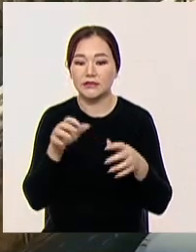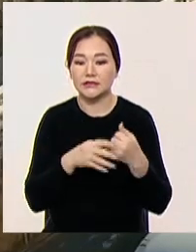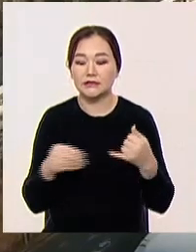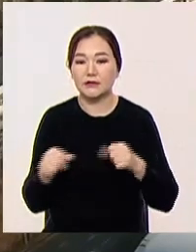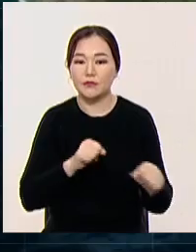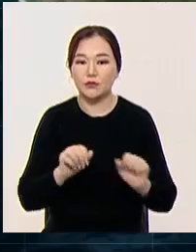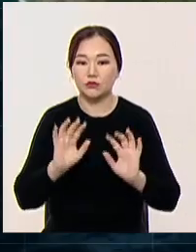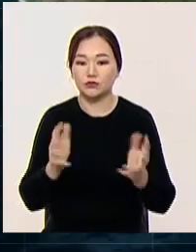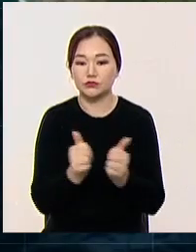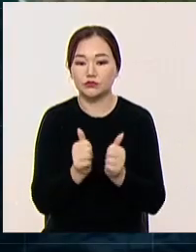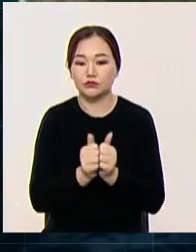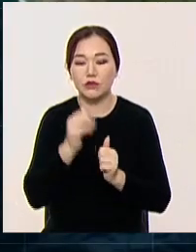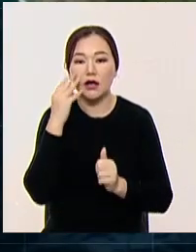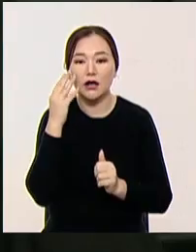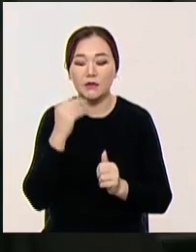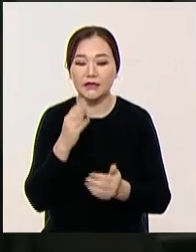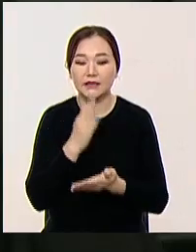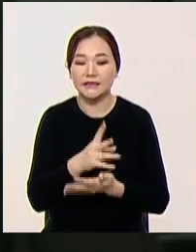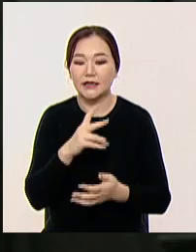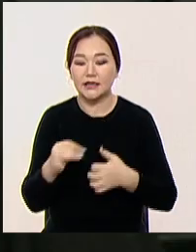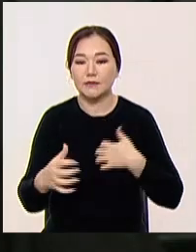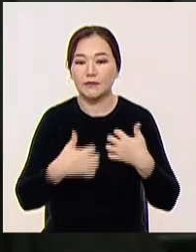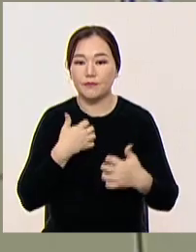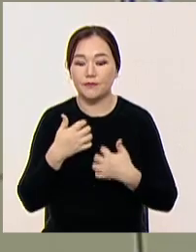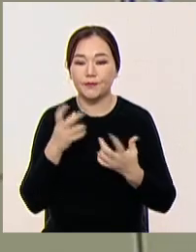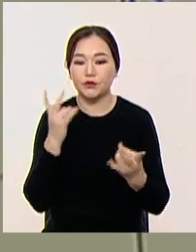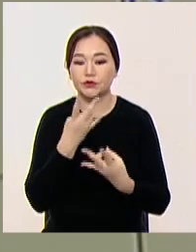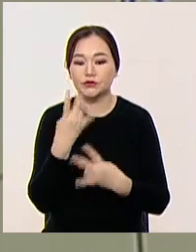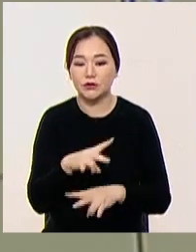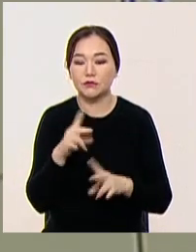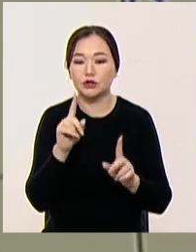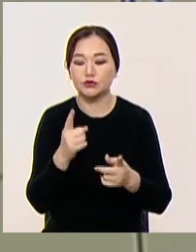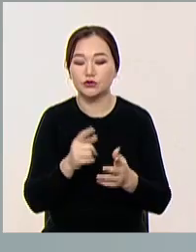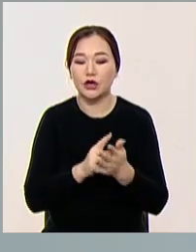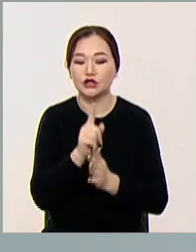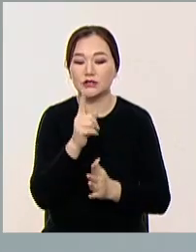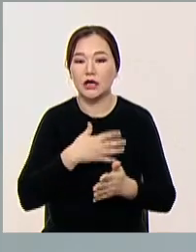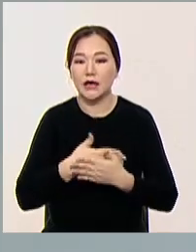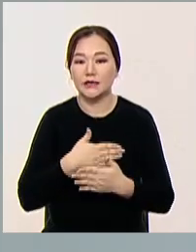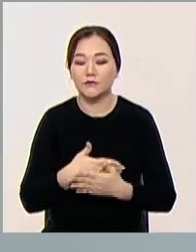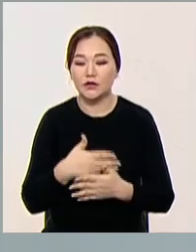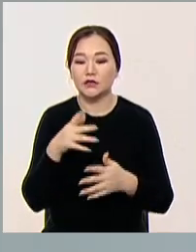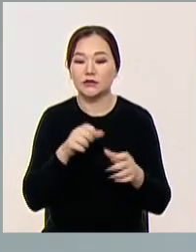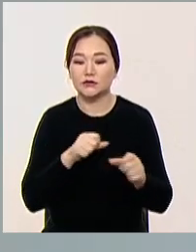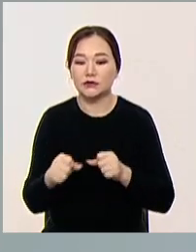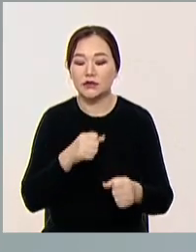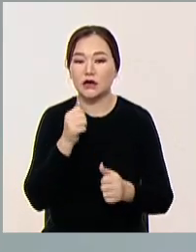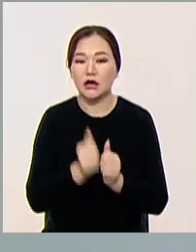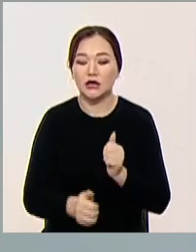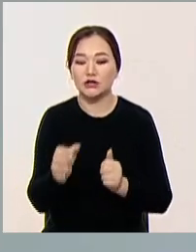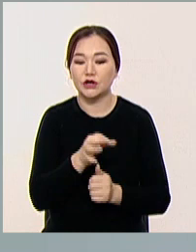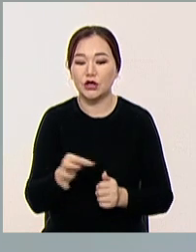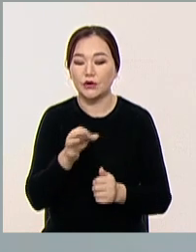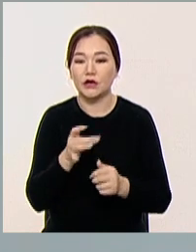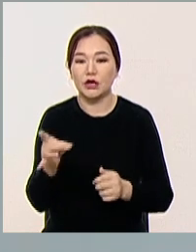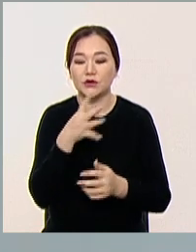Землетрясение произошло недалеко от Алматы. Есть ли повод для тревоги? Почему началась сейсмическая активность? Каждый из сейсмоактивных зон, из сейсмоактивного